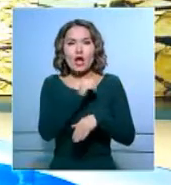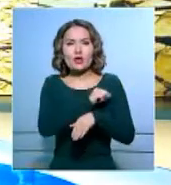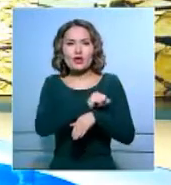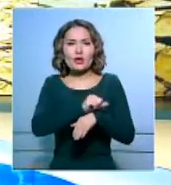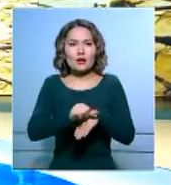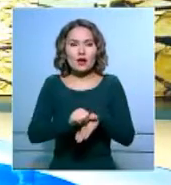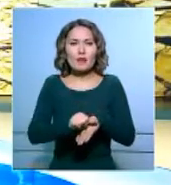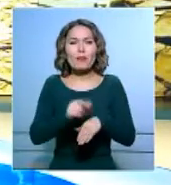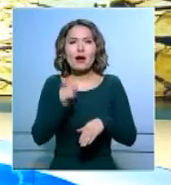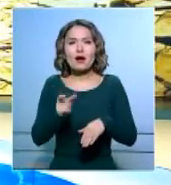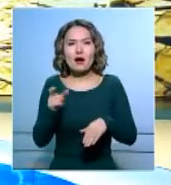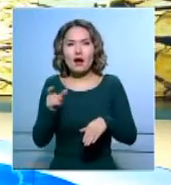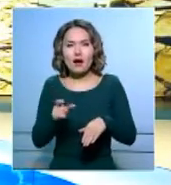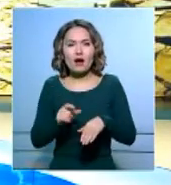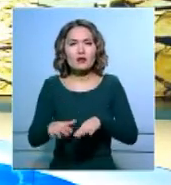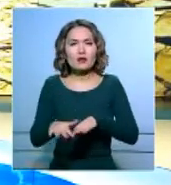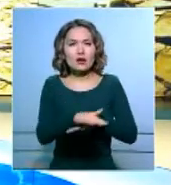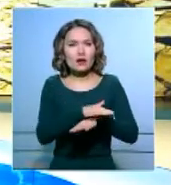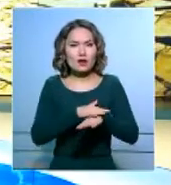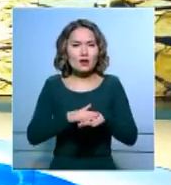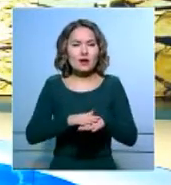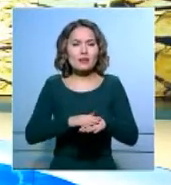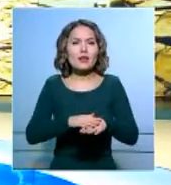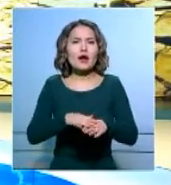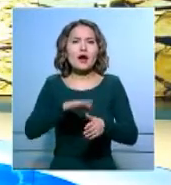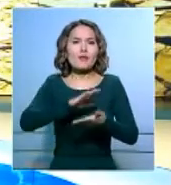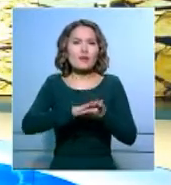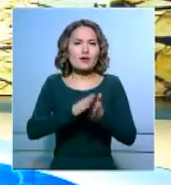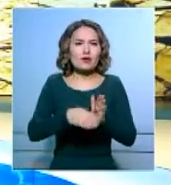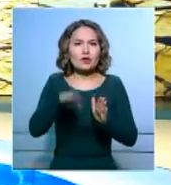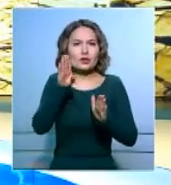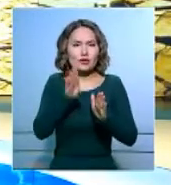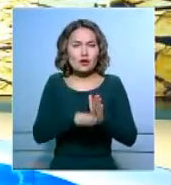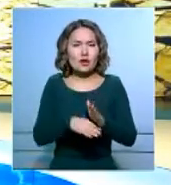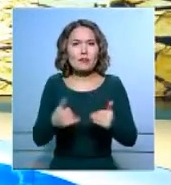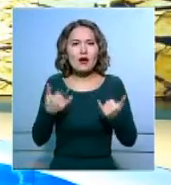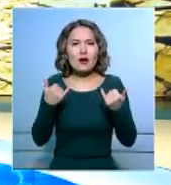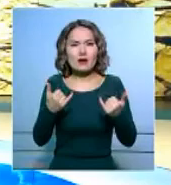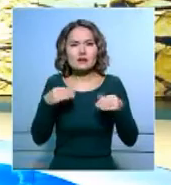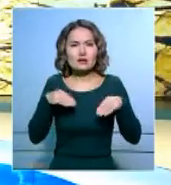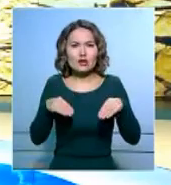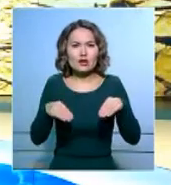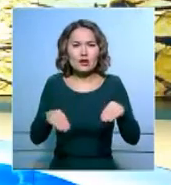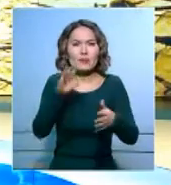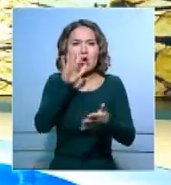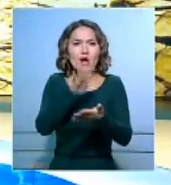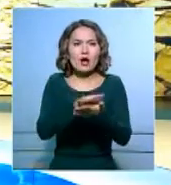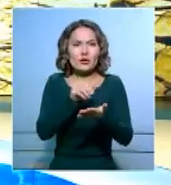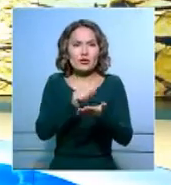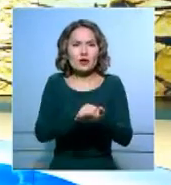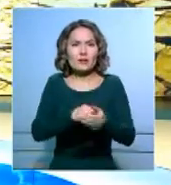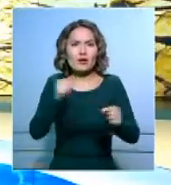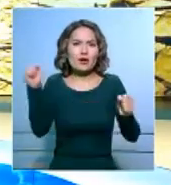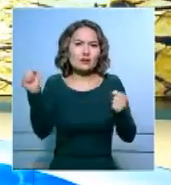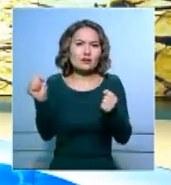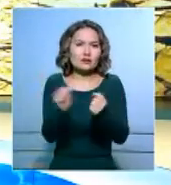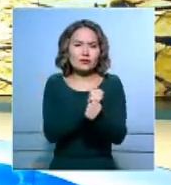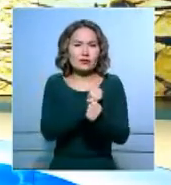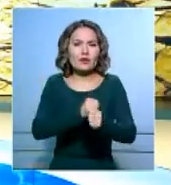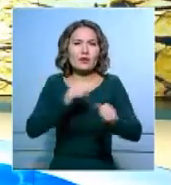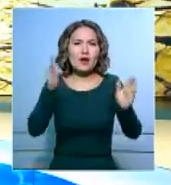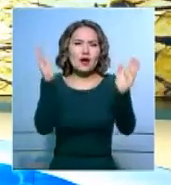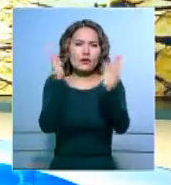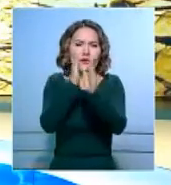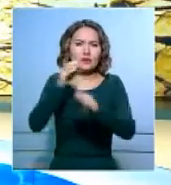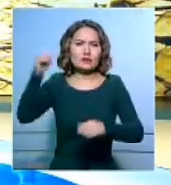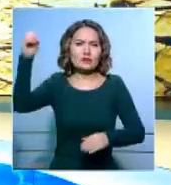Эфиопия тұрғындары гуманитарлық көмекке зәру, елді құрғақшылық жайлап жұт келген. Егіс алқаптары мен қора толы малынан айырылған 10 миллион адам аштан